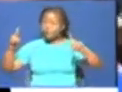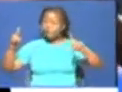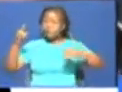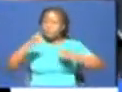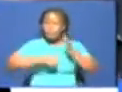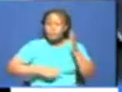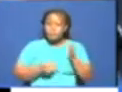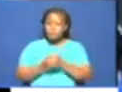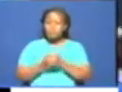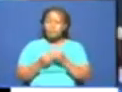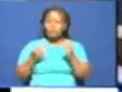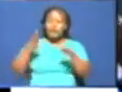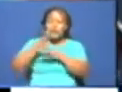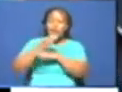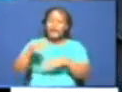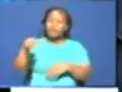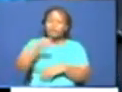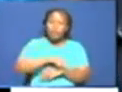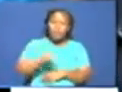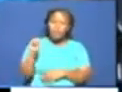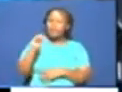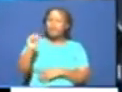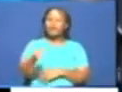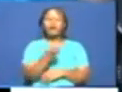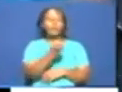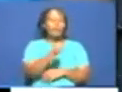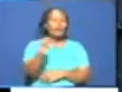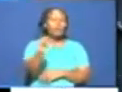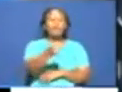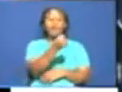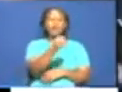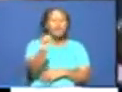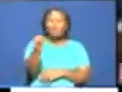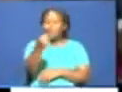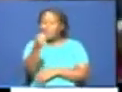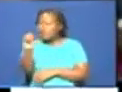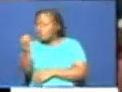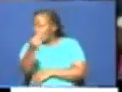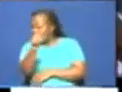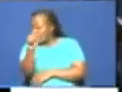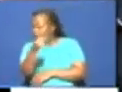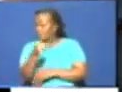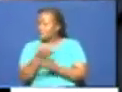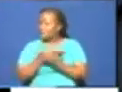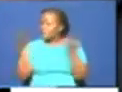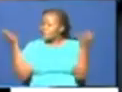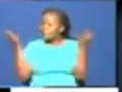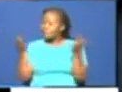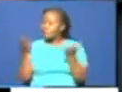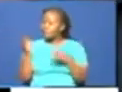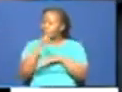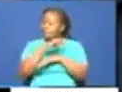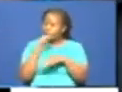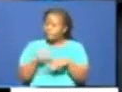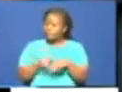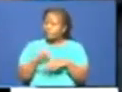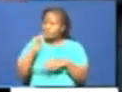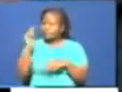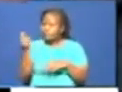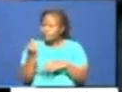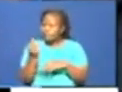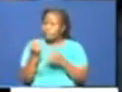baada ya sisi kuzuru Kenya mzima na kuongeana wa Kenya, nilikuwa